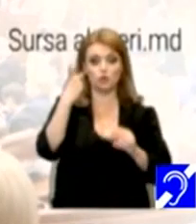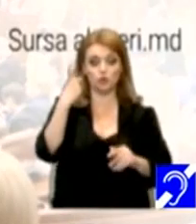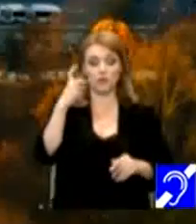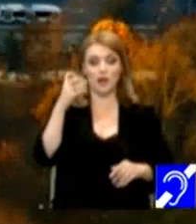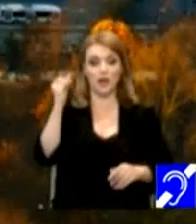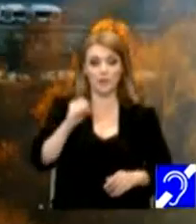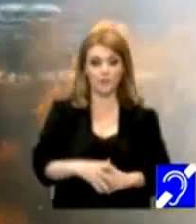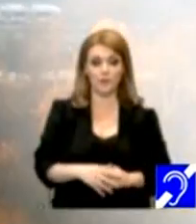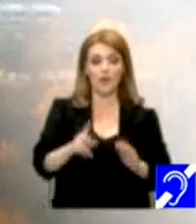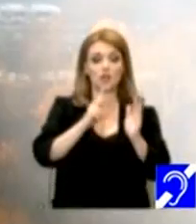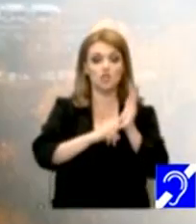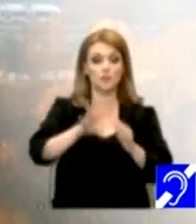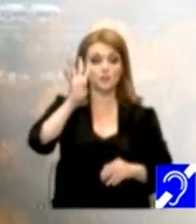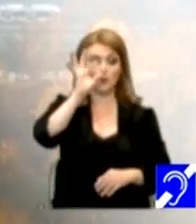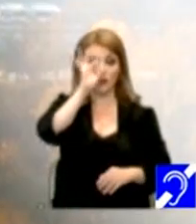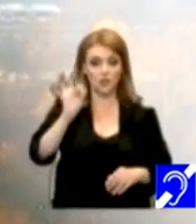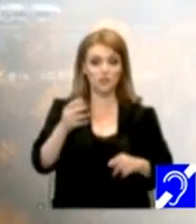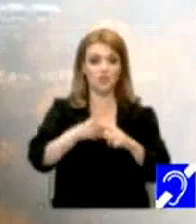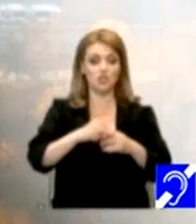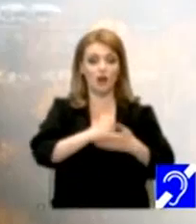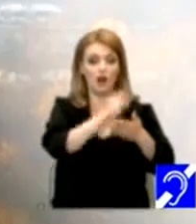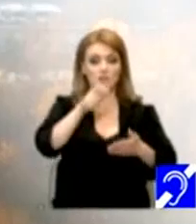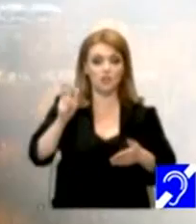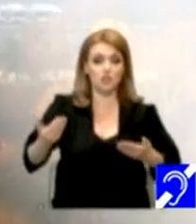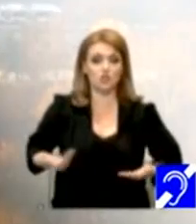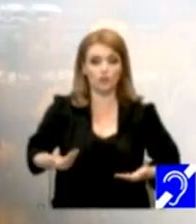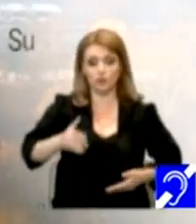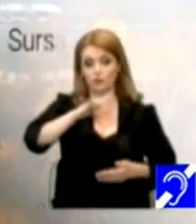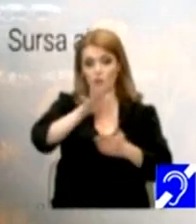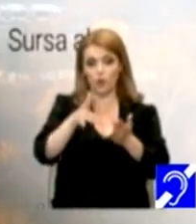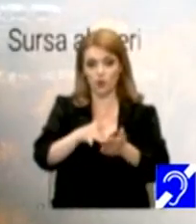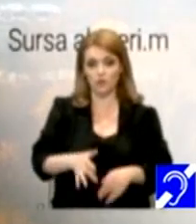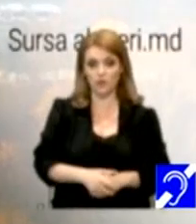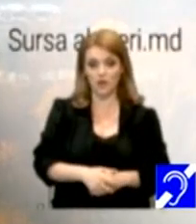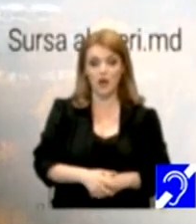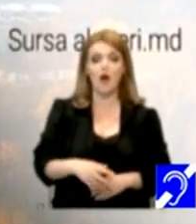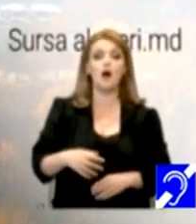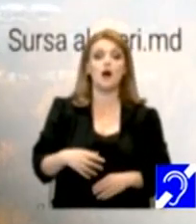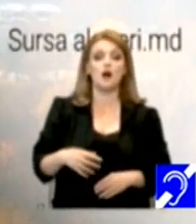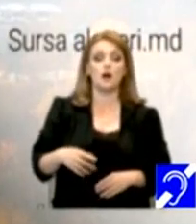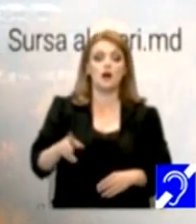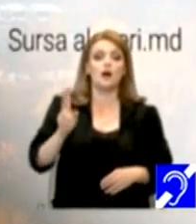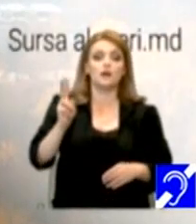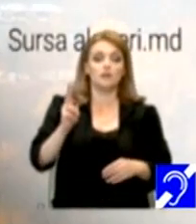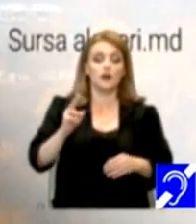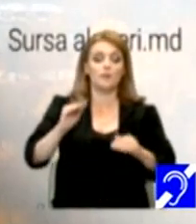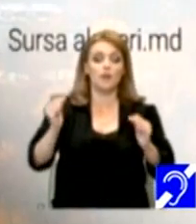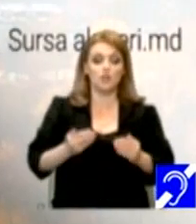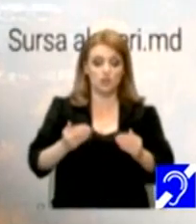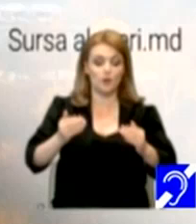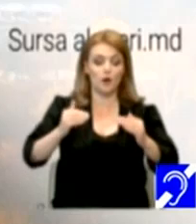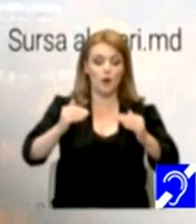lei. 74% dintre candidați locuiesc în orașe, iar peste un sfert dintre cei care participă la